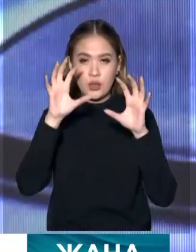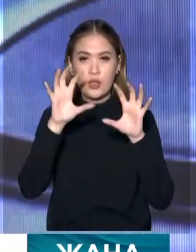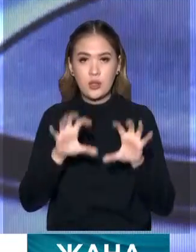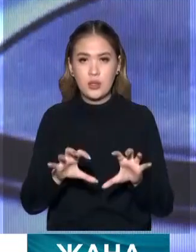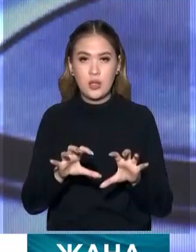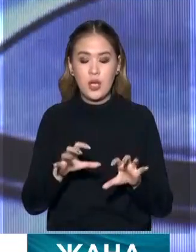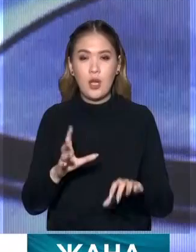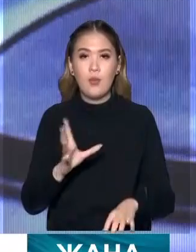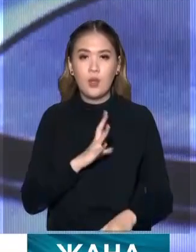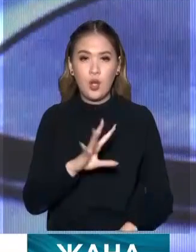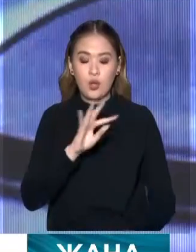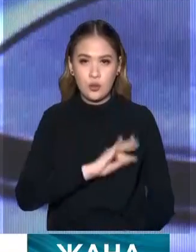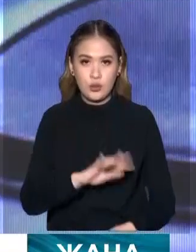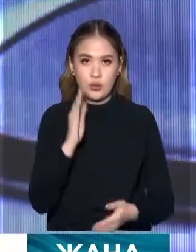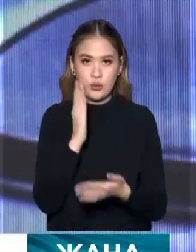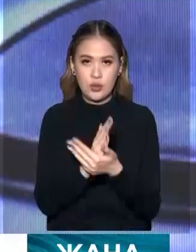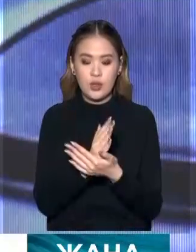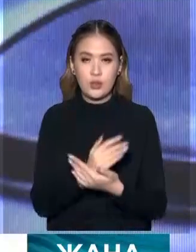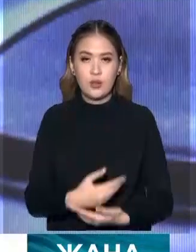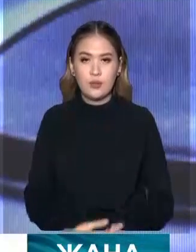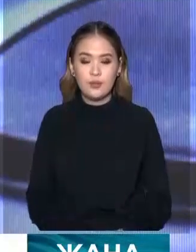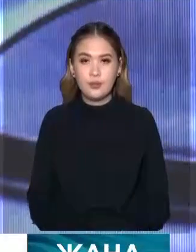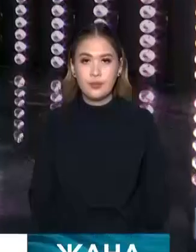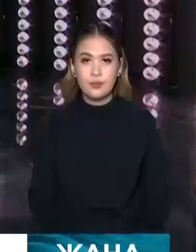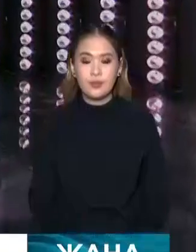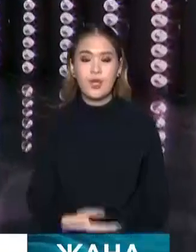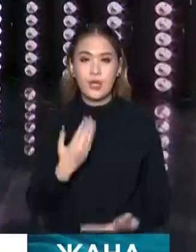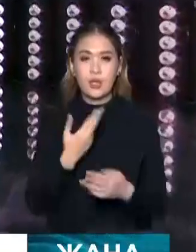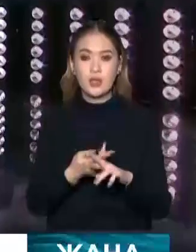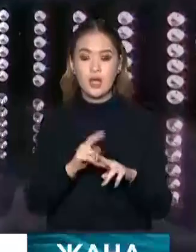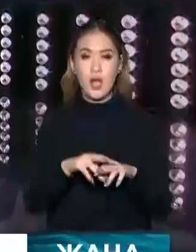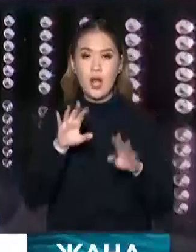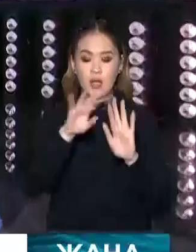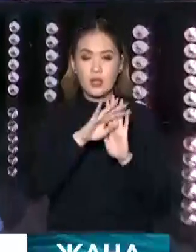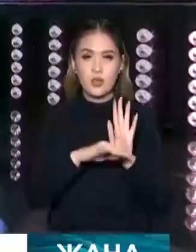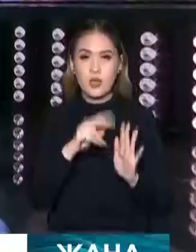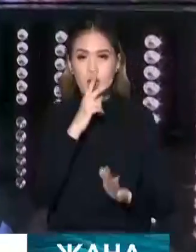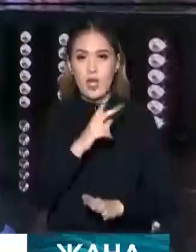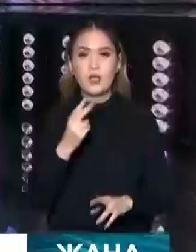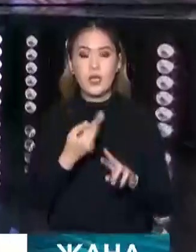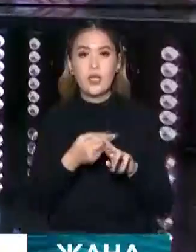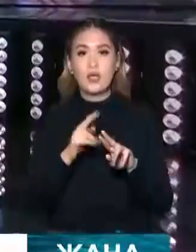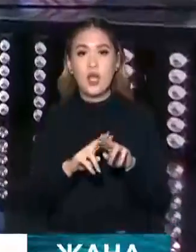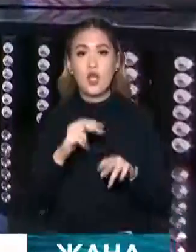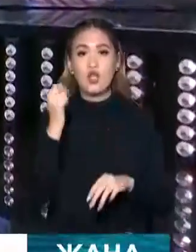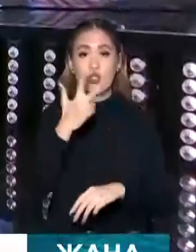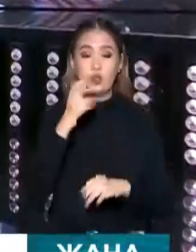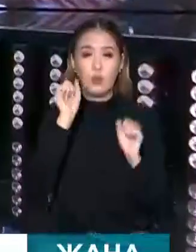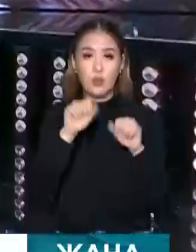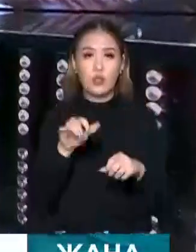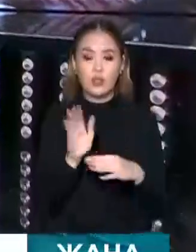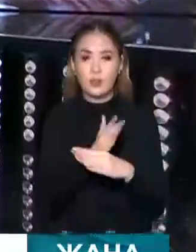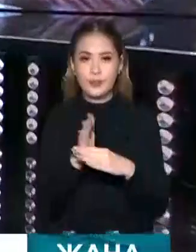ол қолданысқа жарияланған күннен бастап енгізіледі. Ал енді алгоритміне келетін болсақ, біздер оны біз 3 сатыға бөлуге болады.